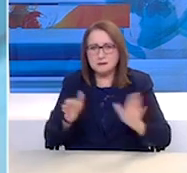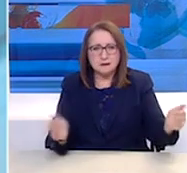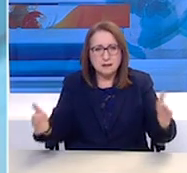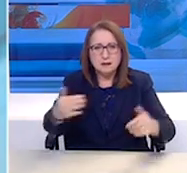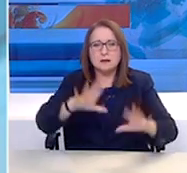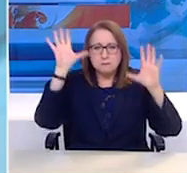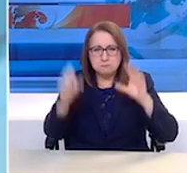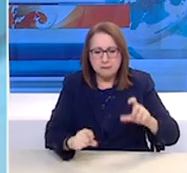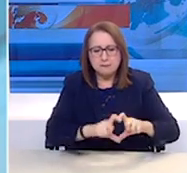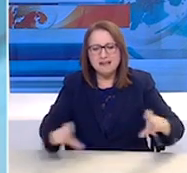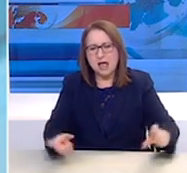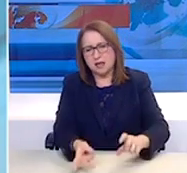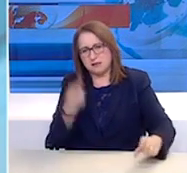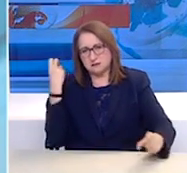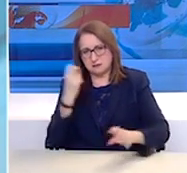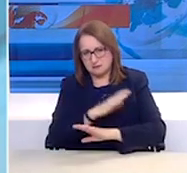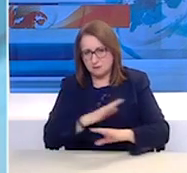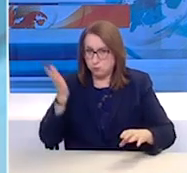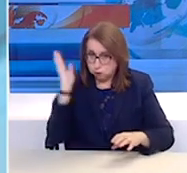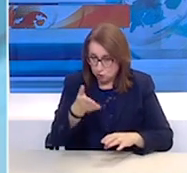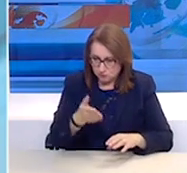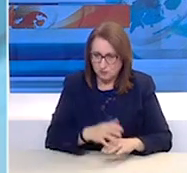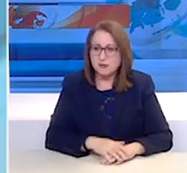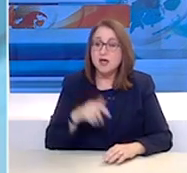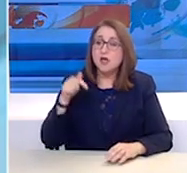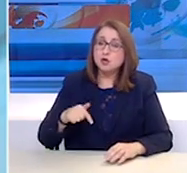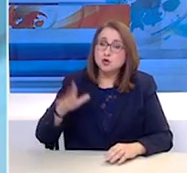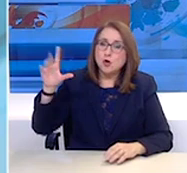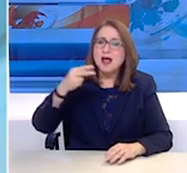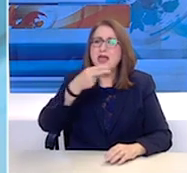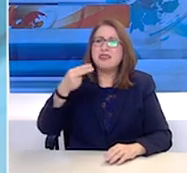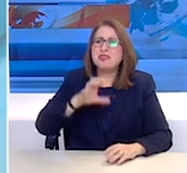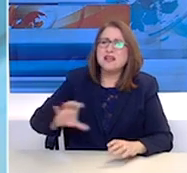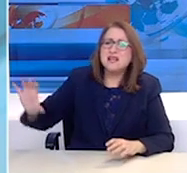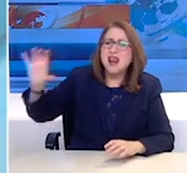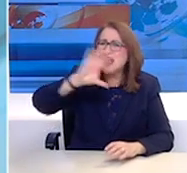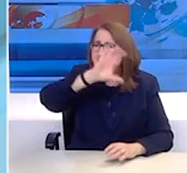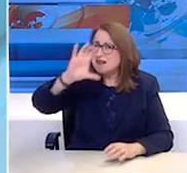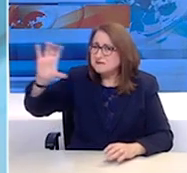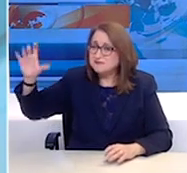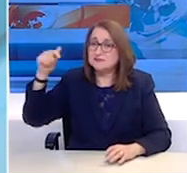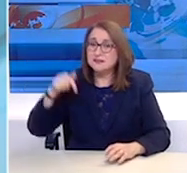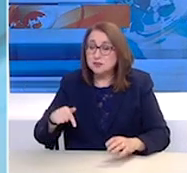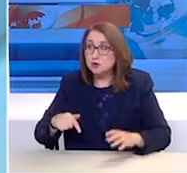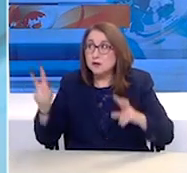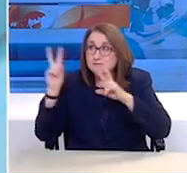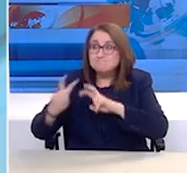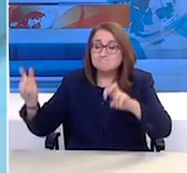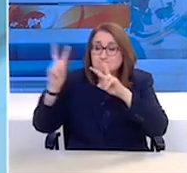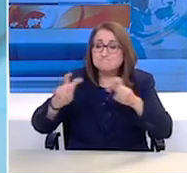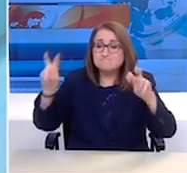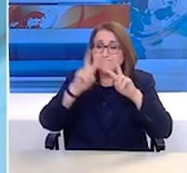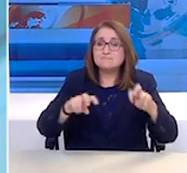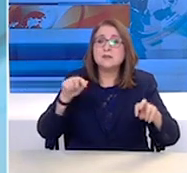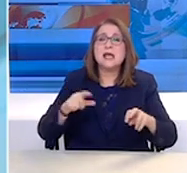σας πληροφορήσω ότι σήμερα, αυτή τη στιγμή, στην περιφέρεια Θεσσαλίας είναι σε εξέλιξη ένα ολοκληρωμένο επιχειρησιακό σχέδιο σε συνέχεια των εκκληλατήσεων των επαφών των